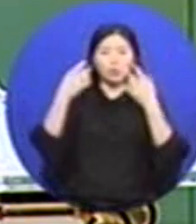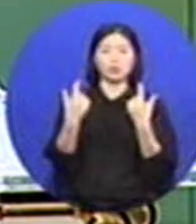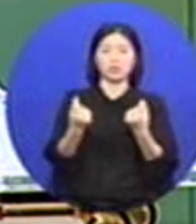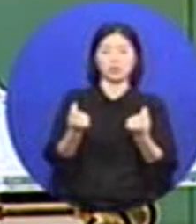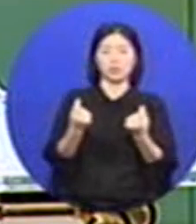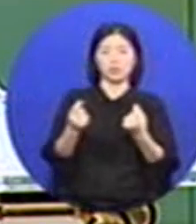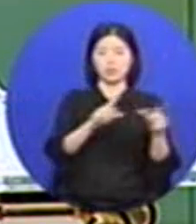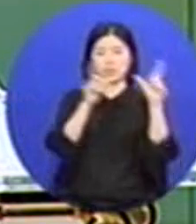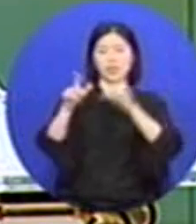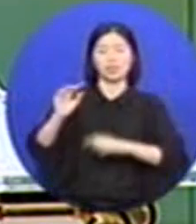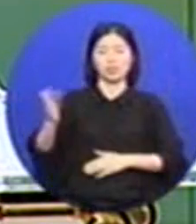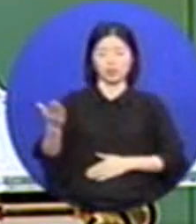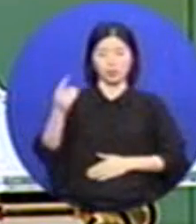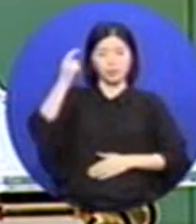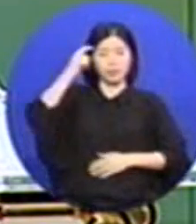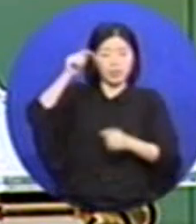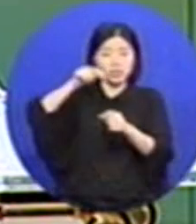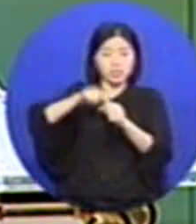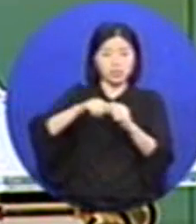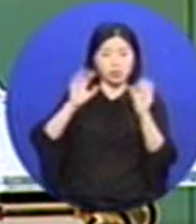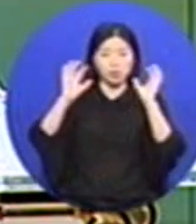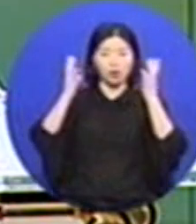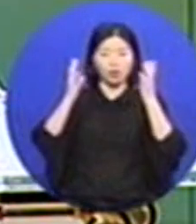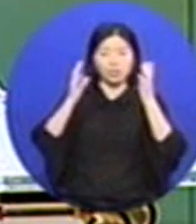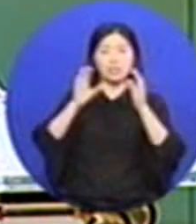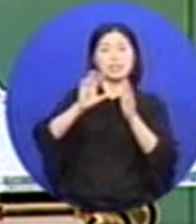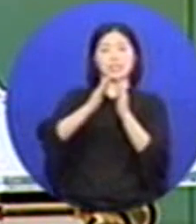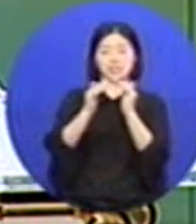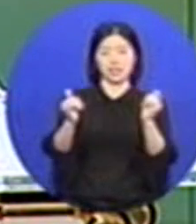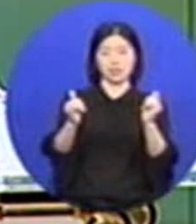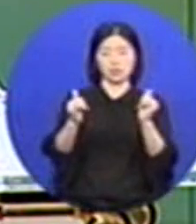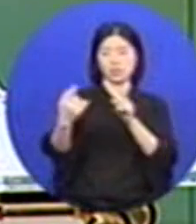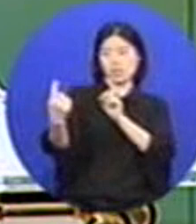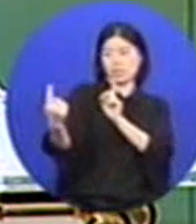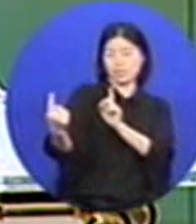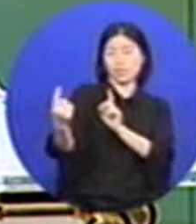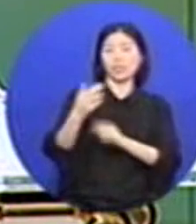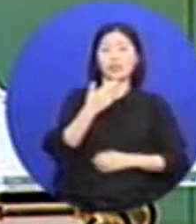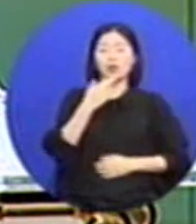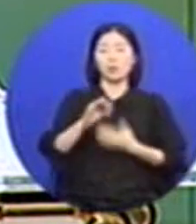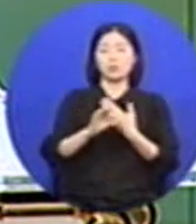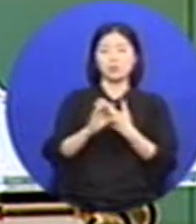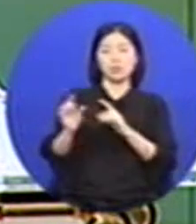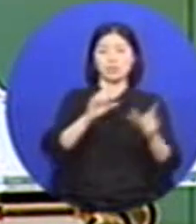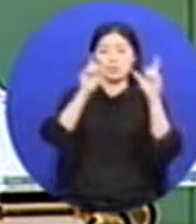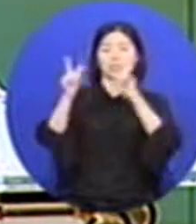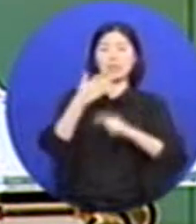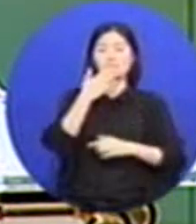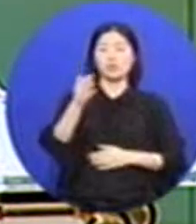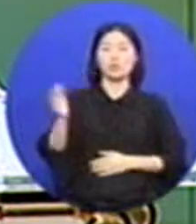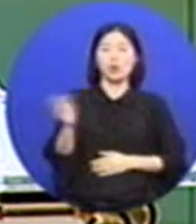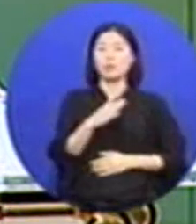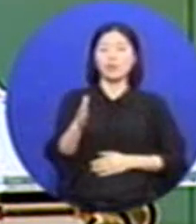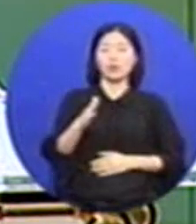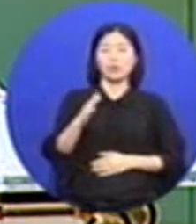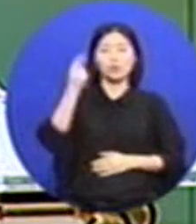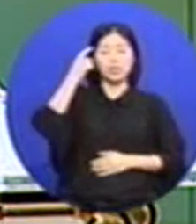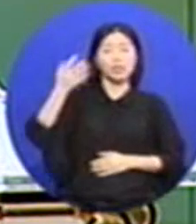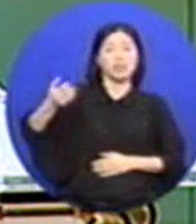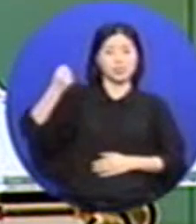여러분 정신적으로 어린 사람은 상대가 없으면 살 수가 없다고 생각해요 그래서 항상